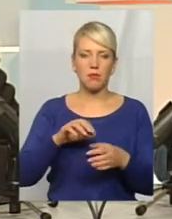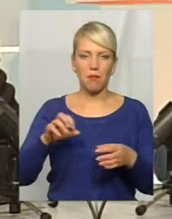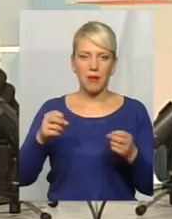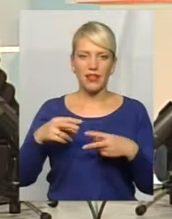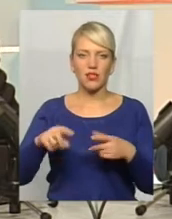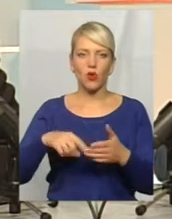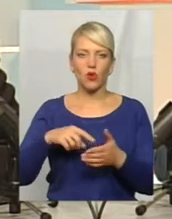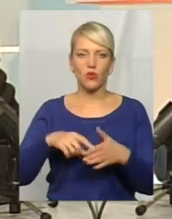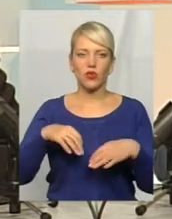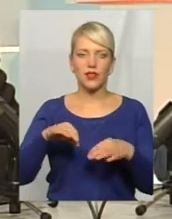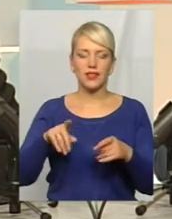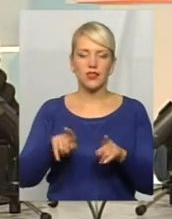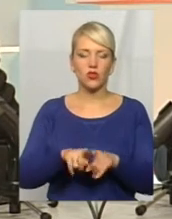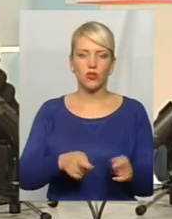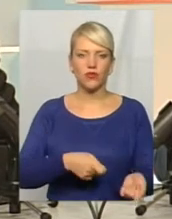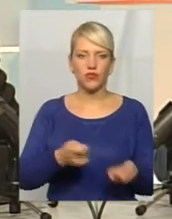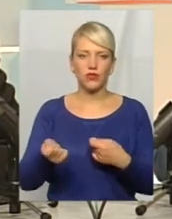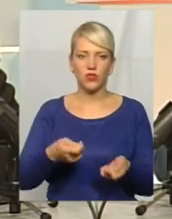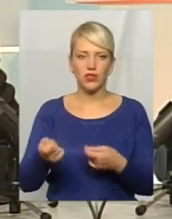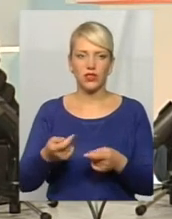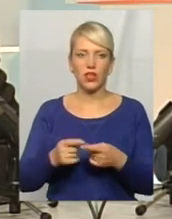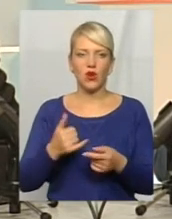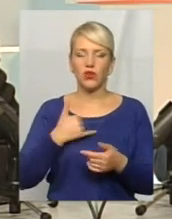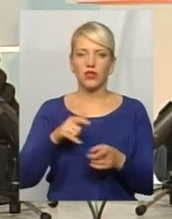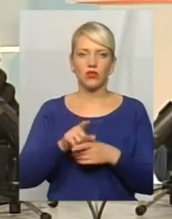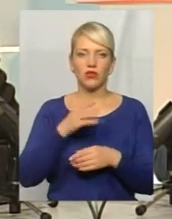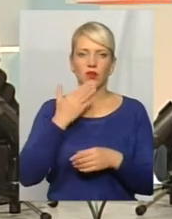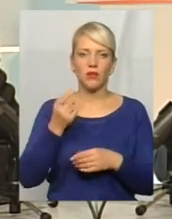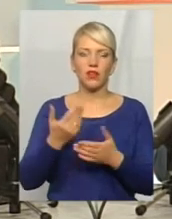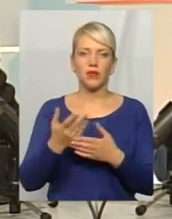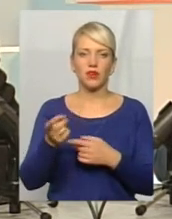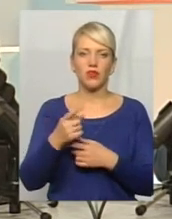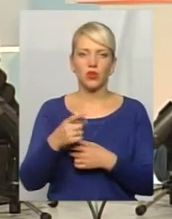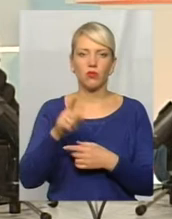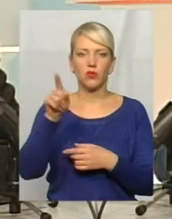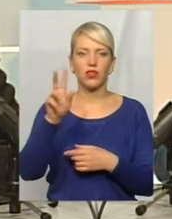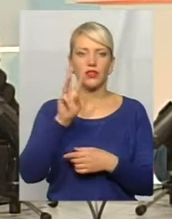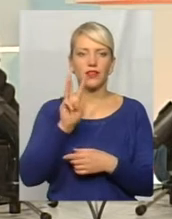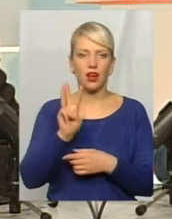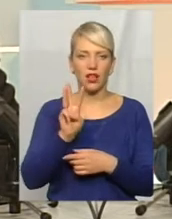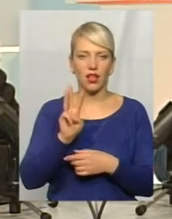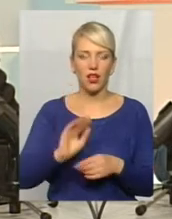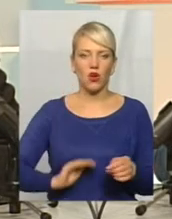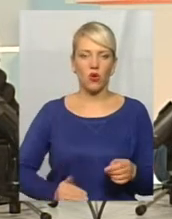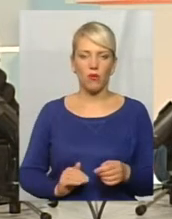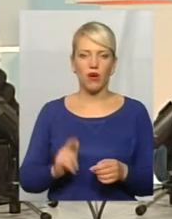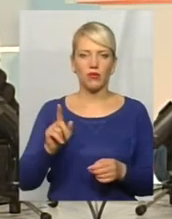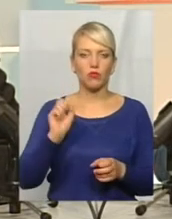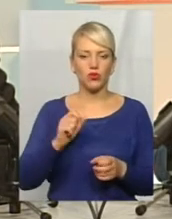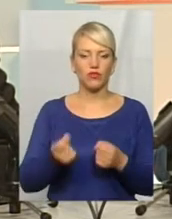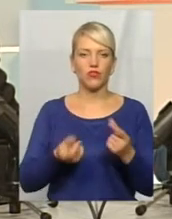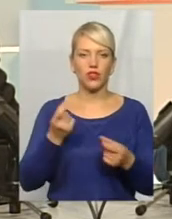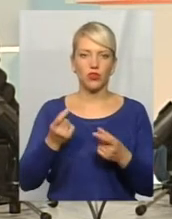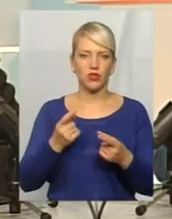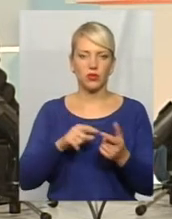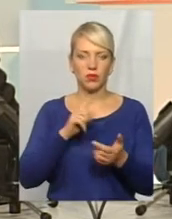забирає, і ви за це платите. У нас не вивозять, як деяких інших містах, до прикладу, в Тернополі, три компанії, де можуть виникнути якісь питання.